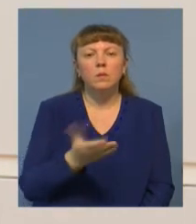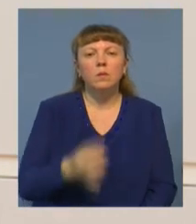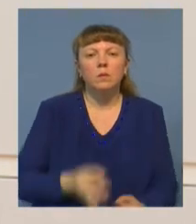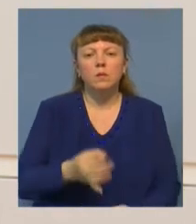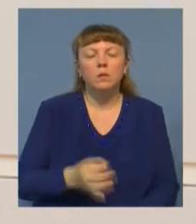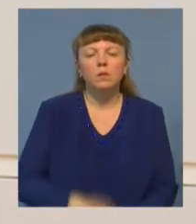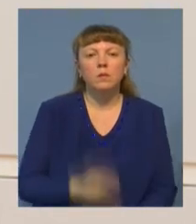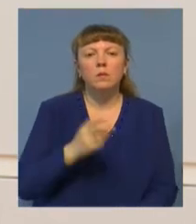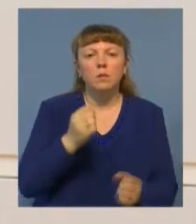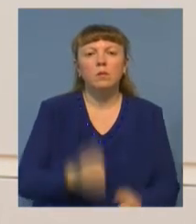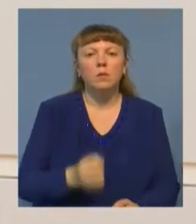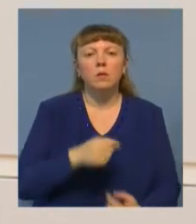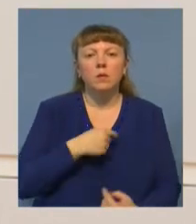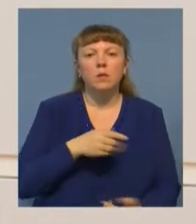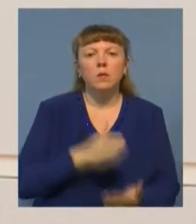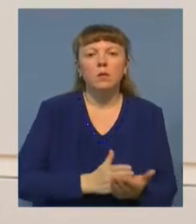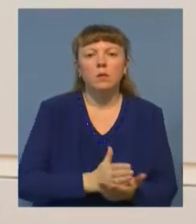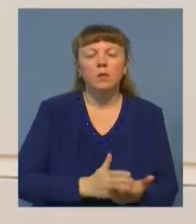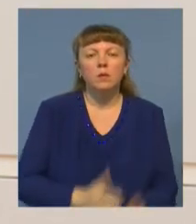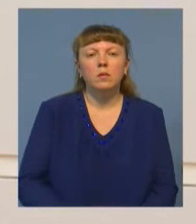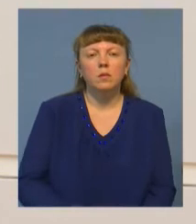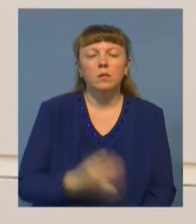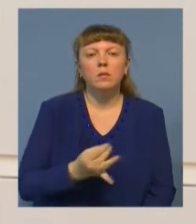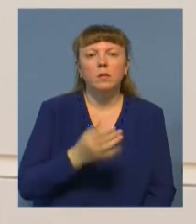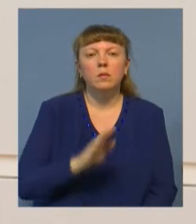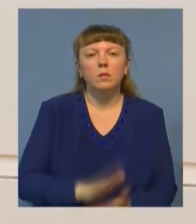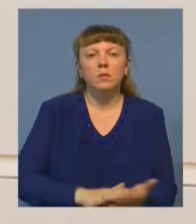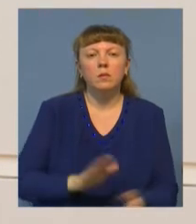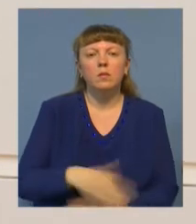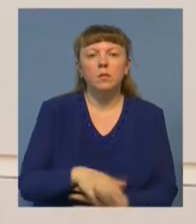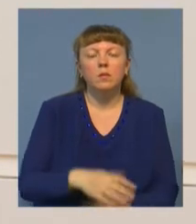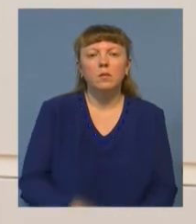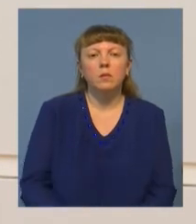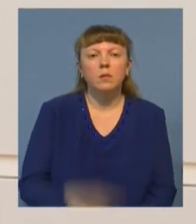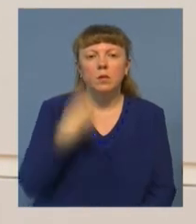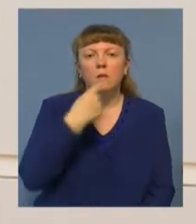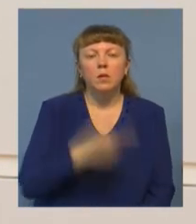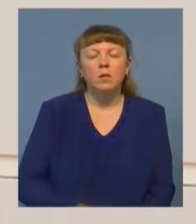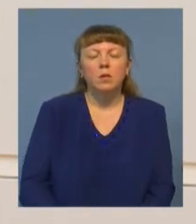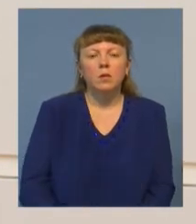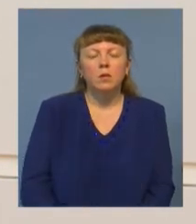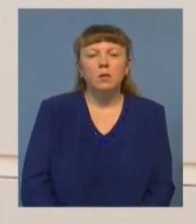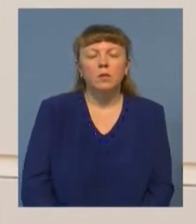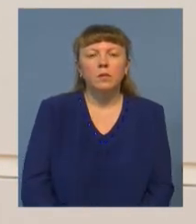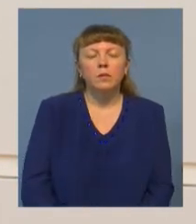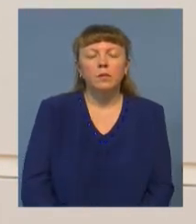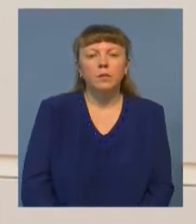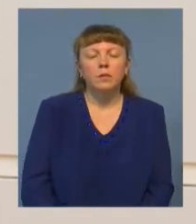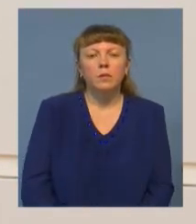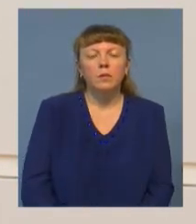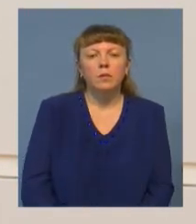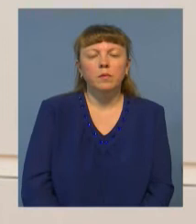суд за установлением трудового стажа, не подав заявление в орган, в департамент. То есть